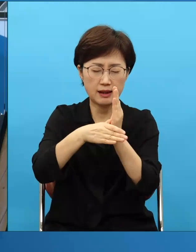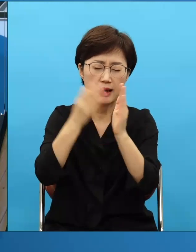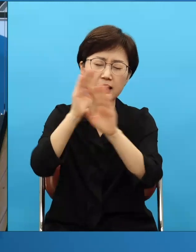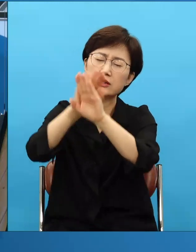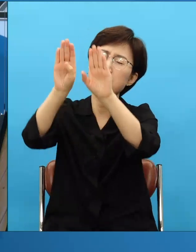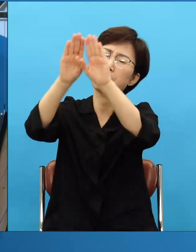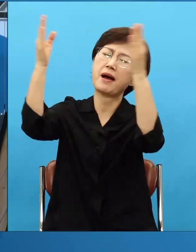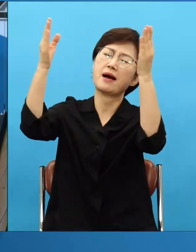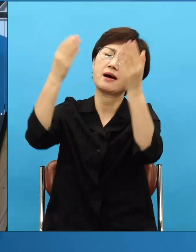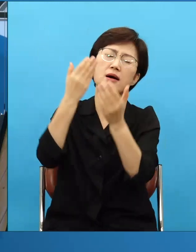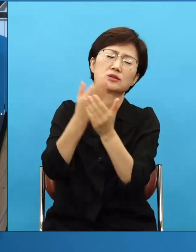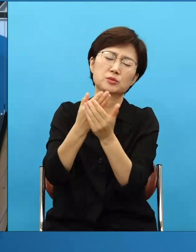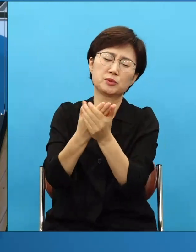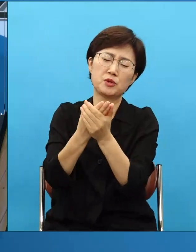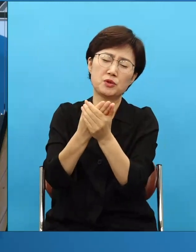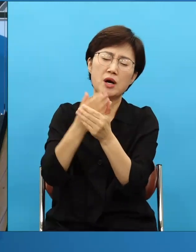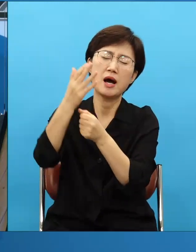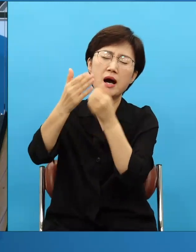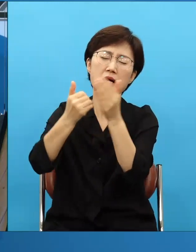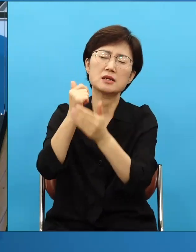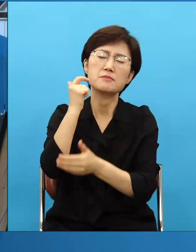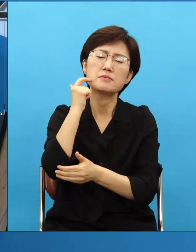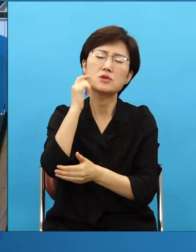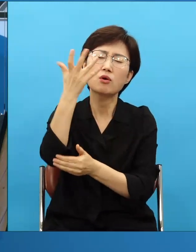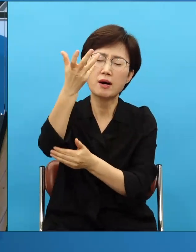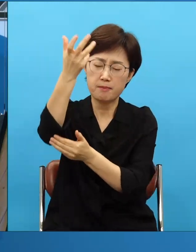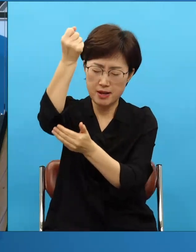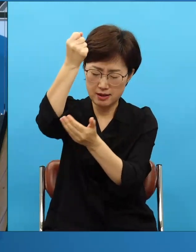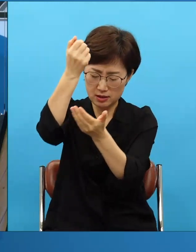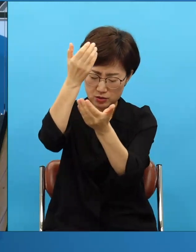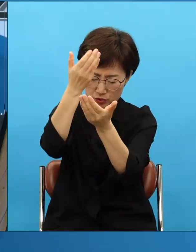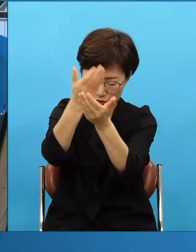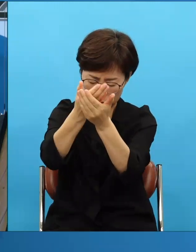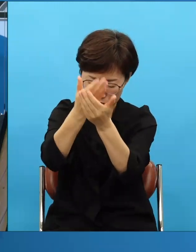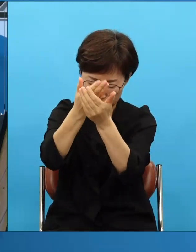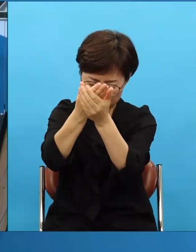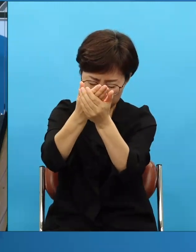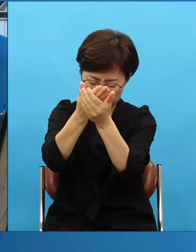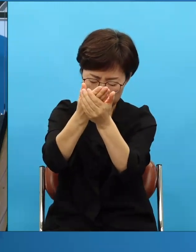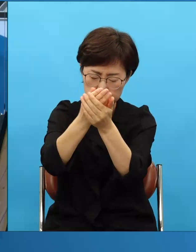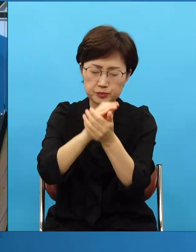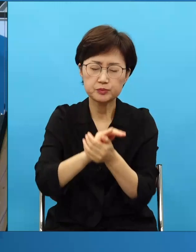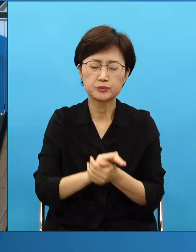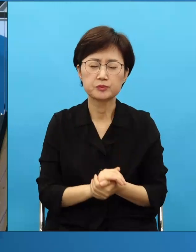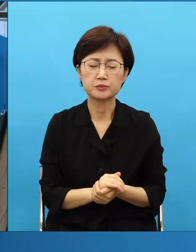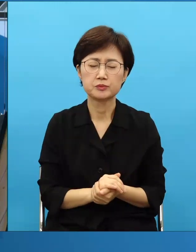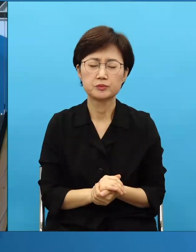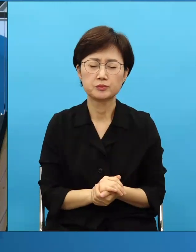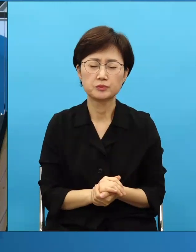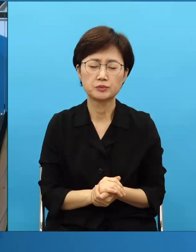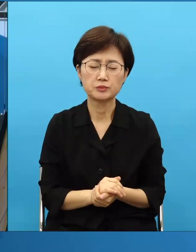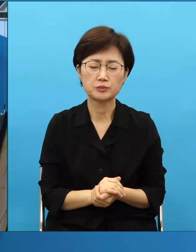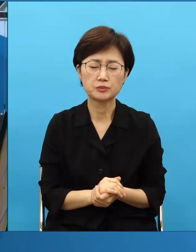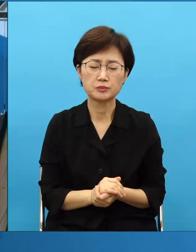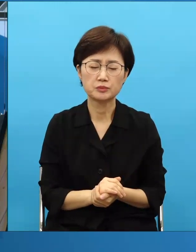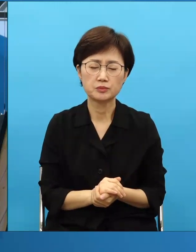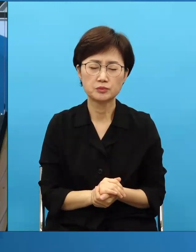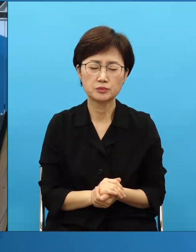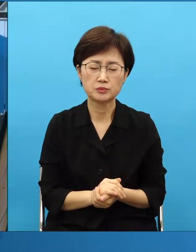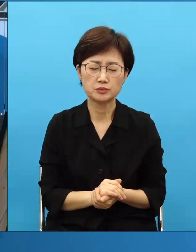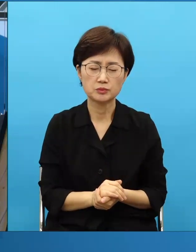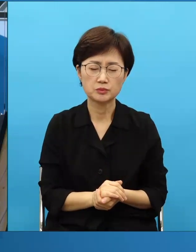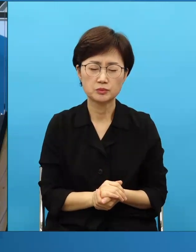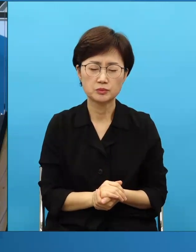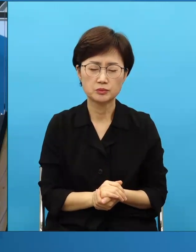열리고 하나님 홀로 영광 받으시옵소서. When the choir sings praise, may the gates of the kingdom of God open and may God alone